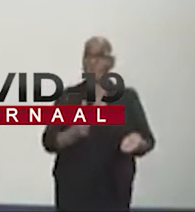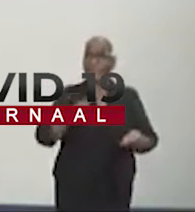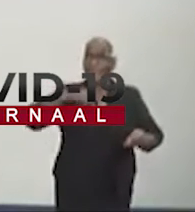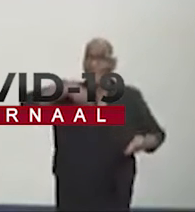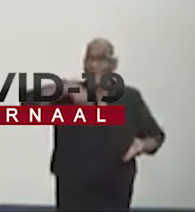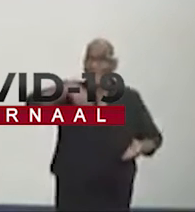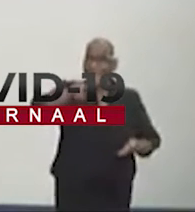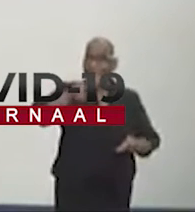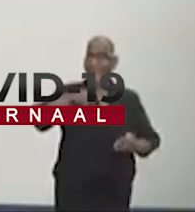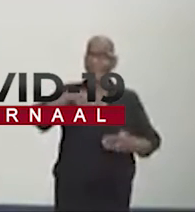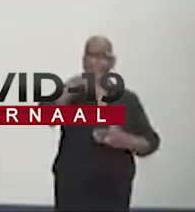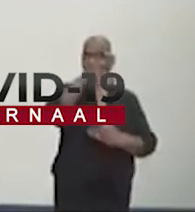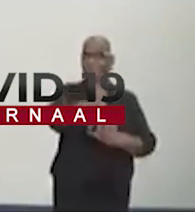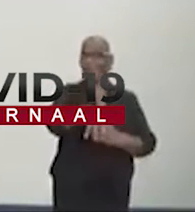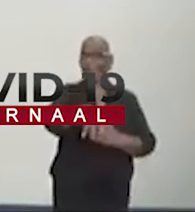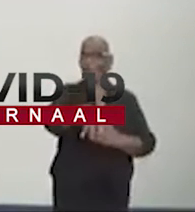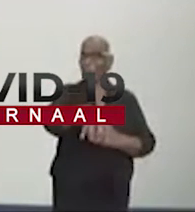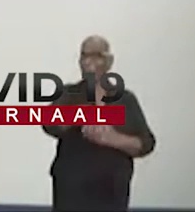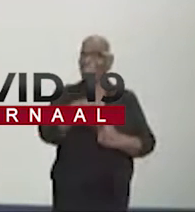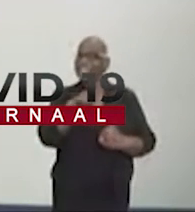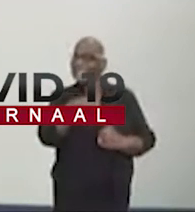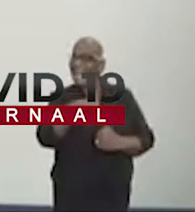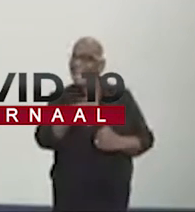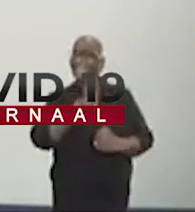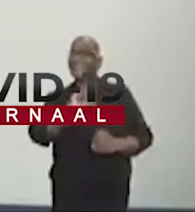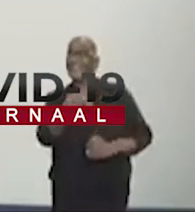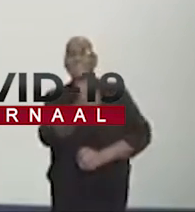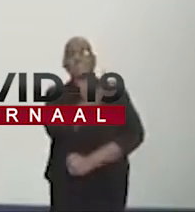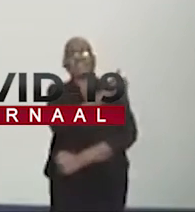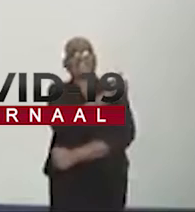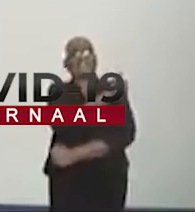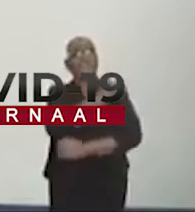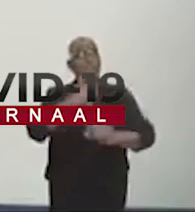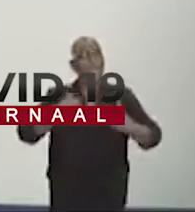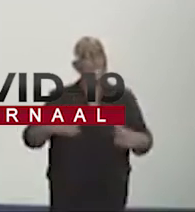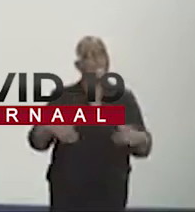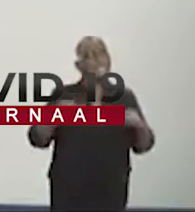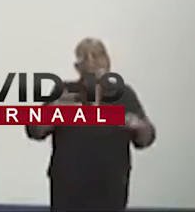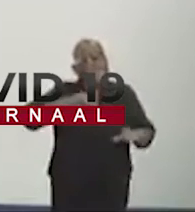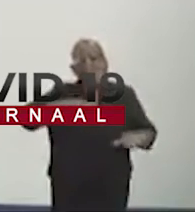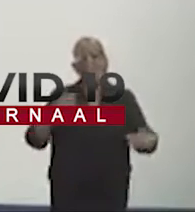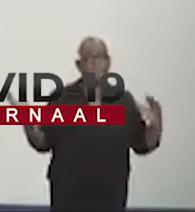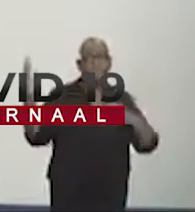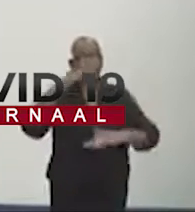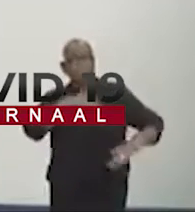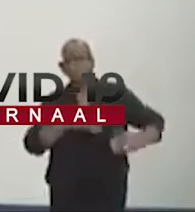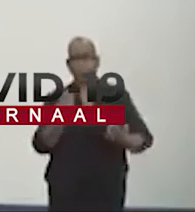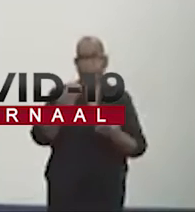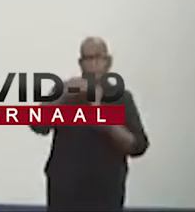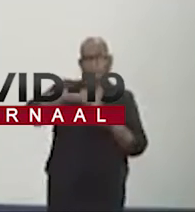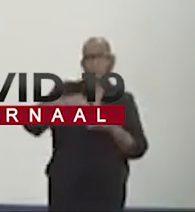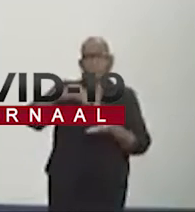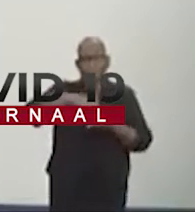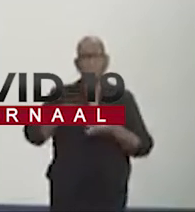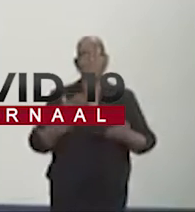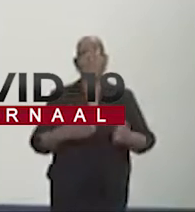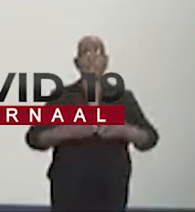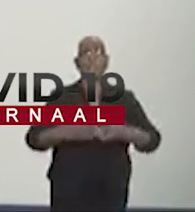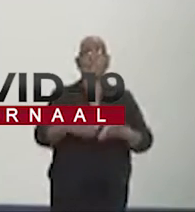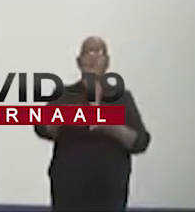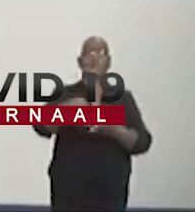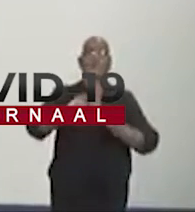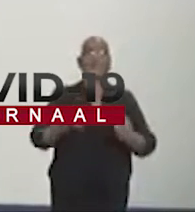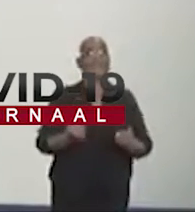Ladouani konden afreizen om er gevaccineerd te worden. En om na observatie dus ook weer terug te gaan naar het